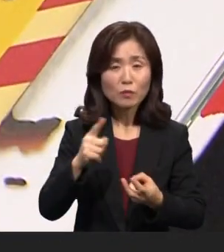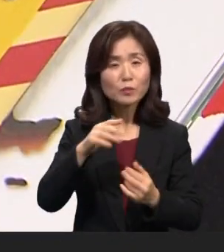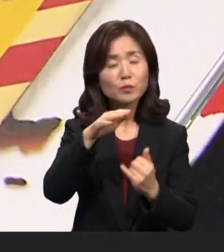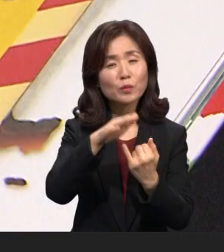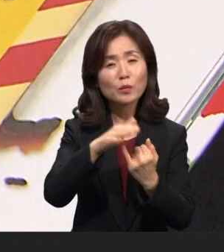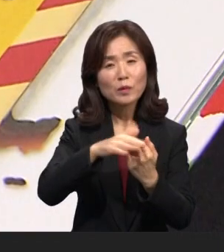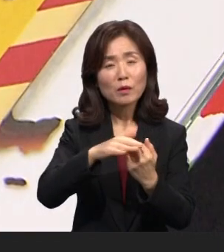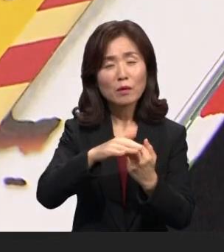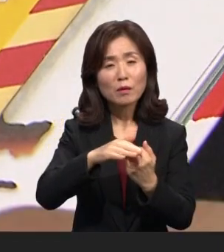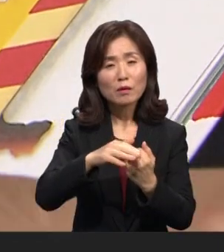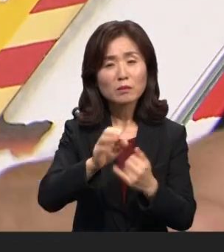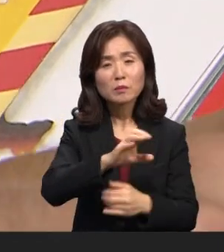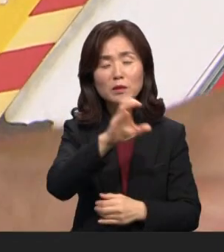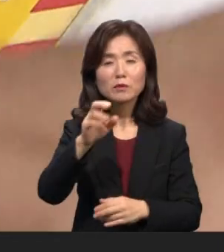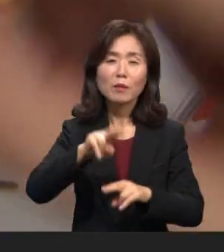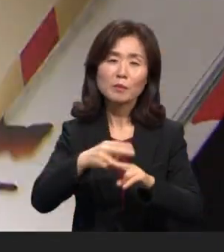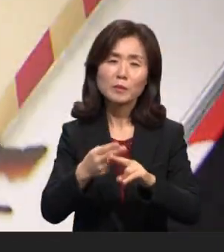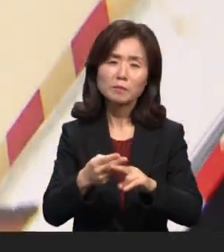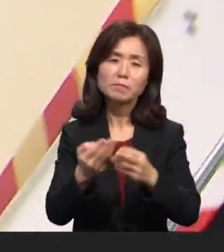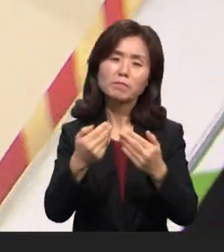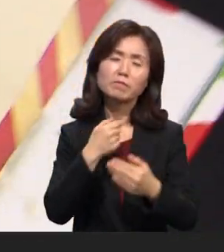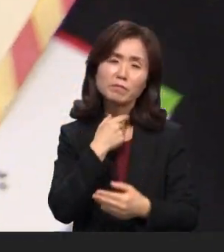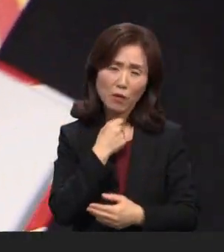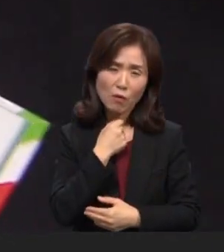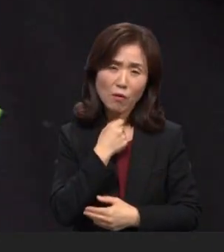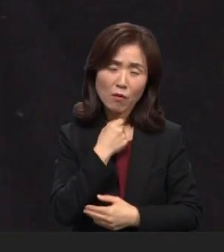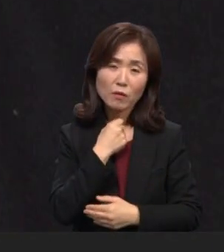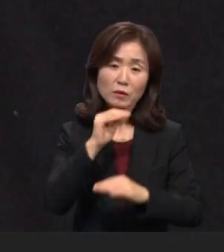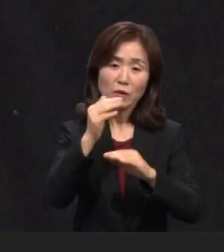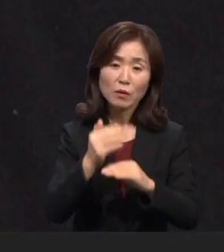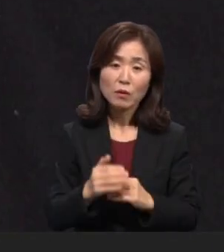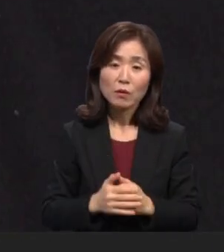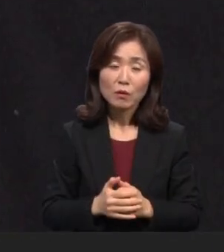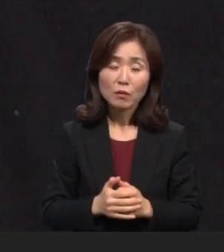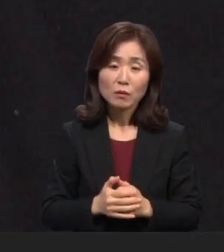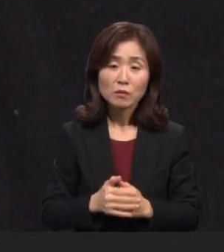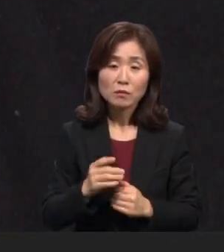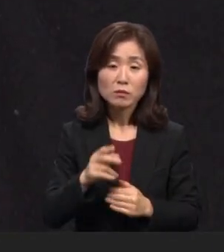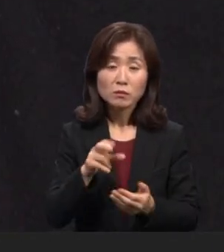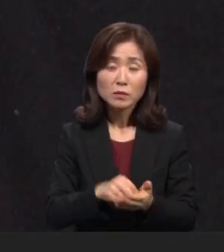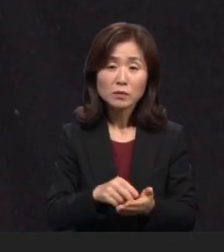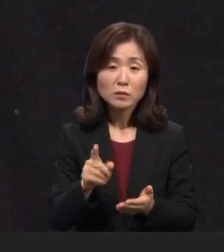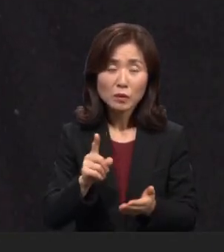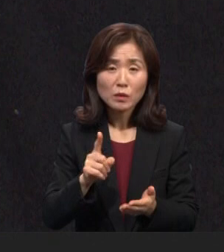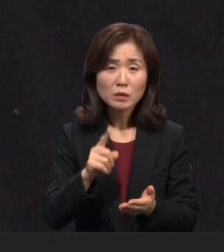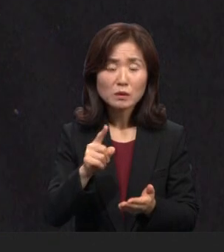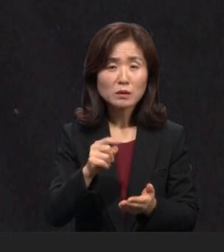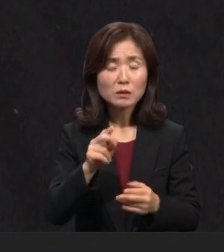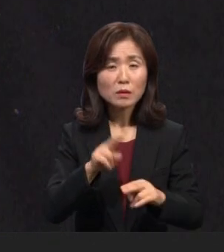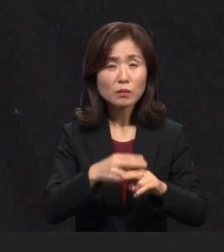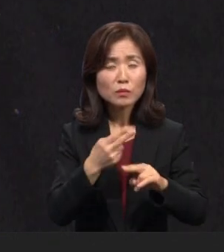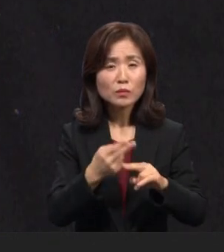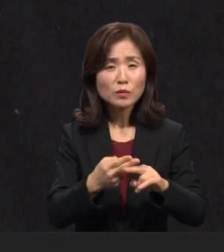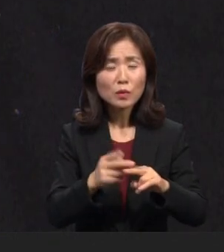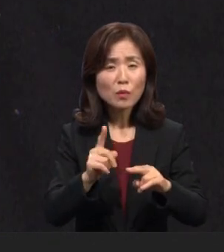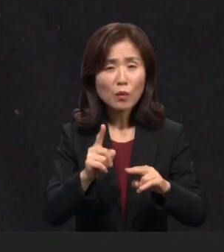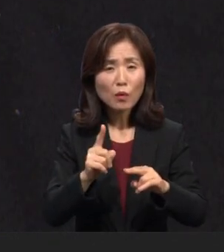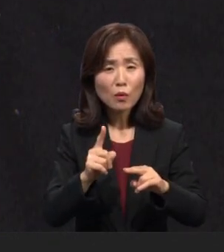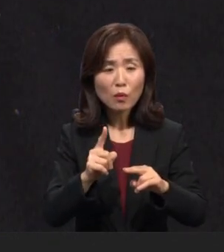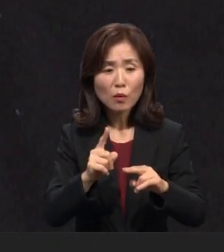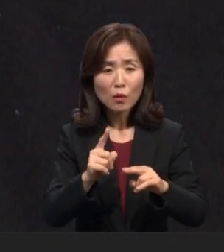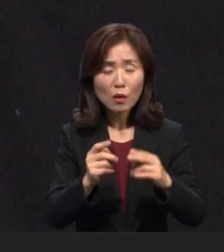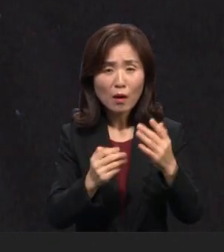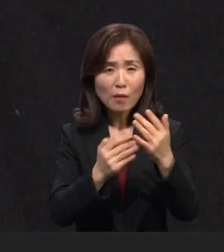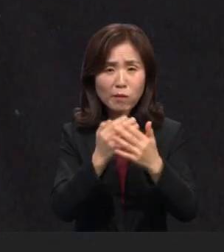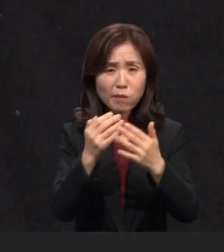싶다는 내용인데요. 문제는 그 선물이 무엇인지 중요한 글자가 불타서 보이지 않는다는 겁니다.